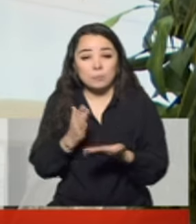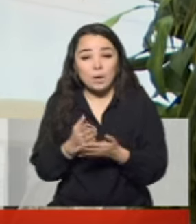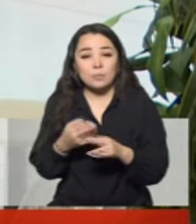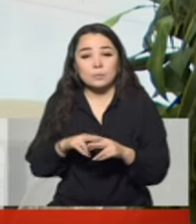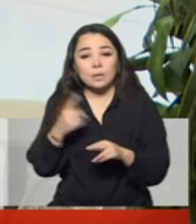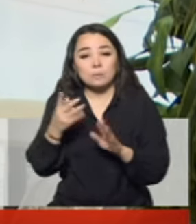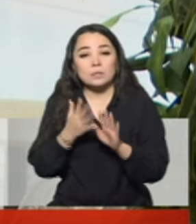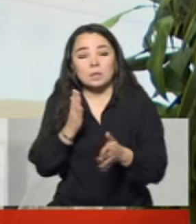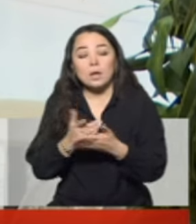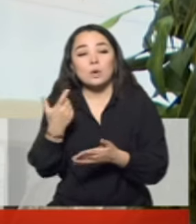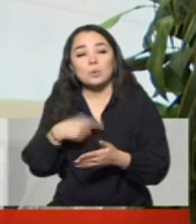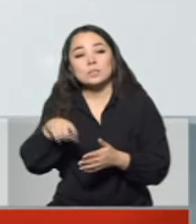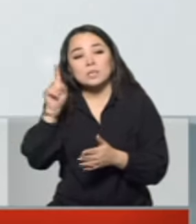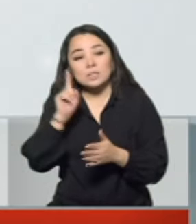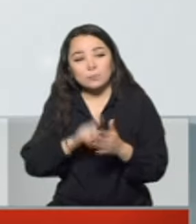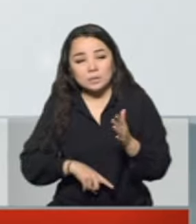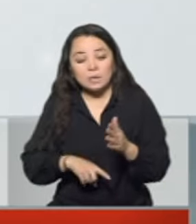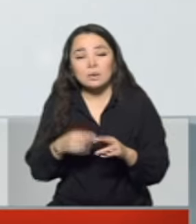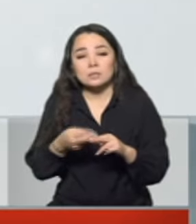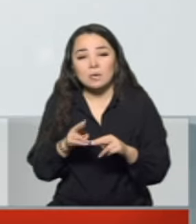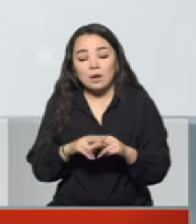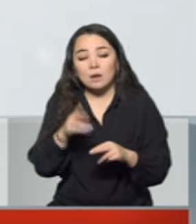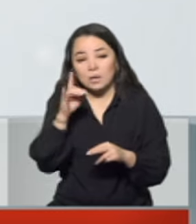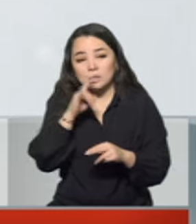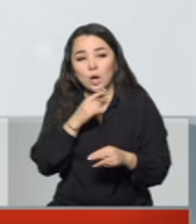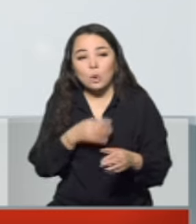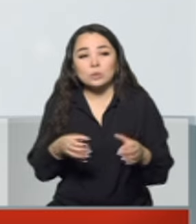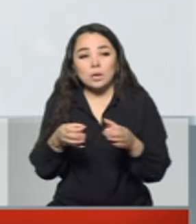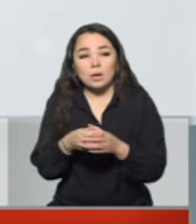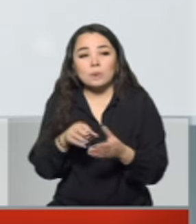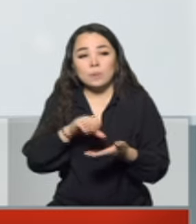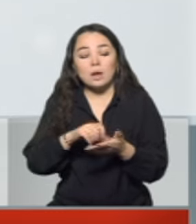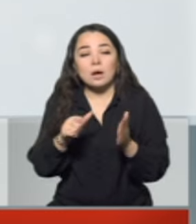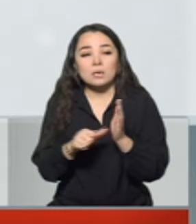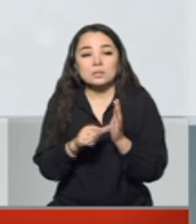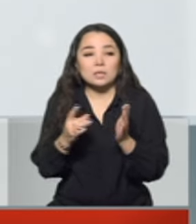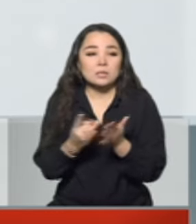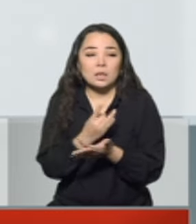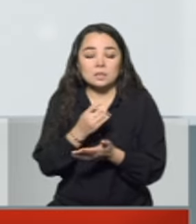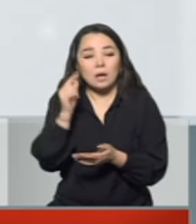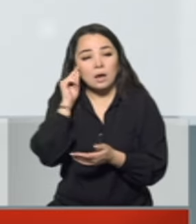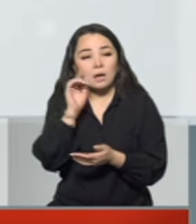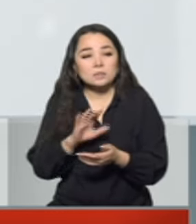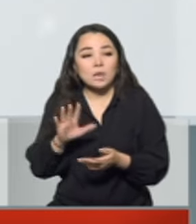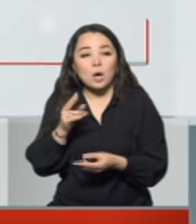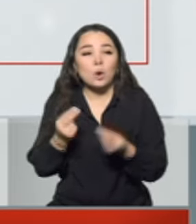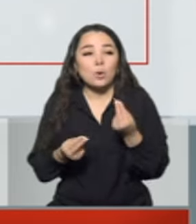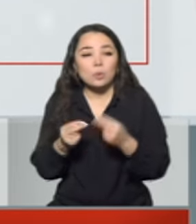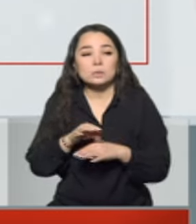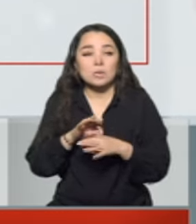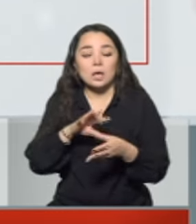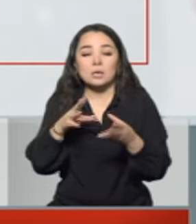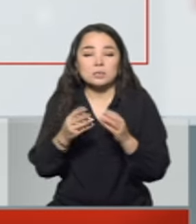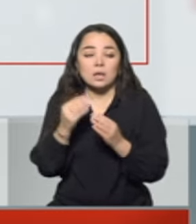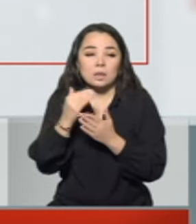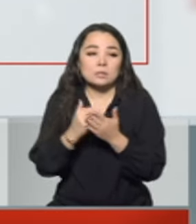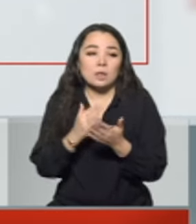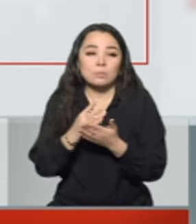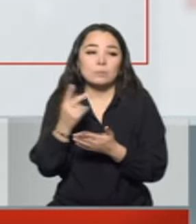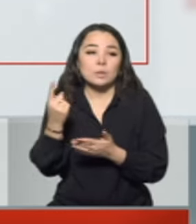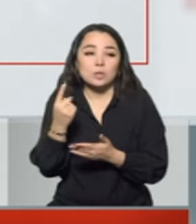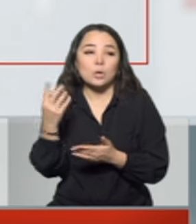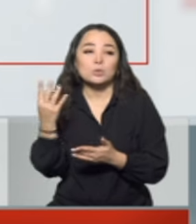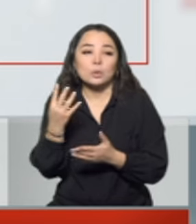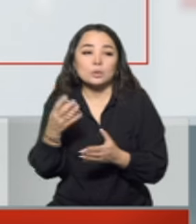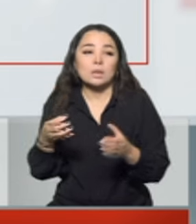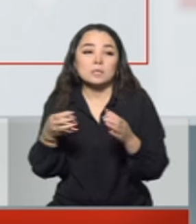бірінші кезекте өзімізге сенеміз. Қазақстан ұлттық құрамасы осы уақытқа дейін 6 рет Азия ойындарына қатысқан. Әр жылдары жалпы командалық кестенің 1-4